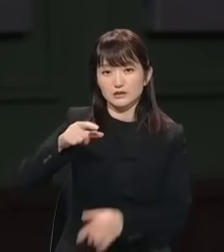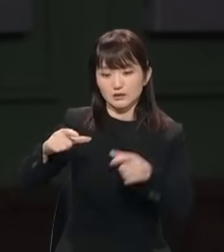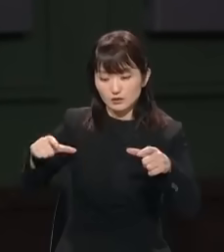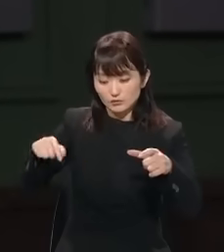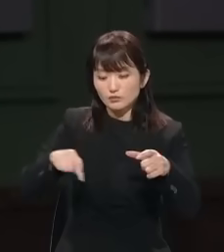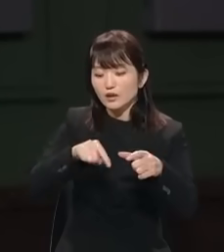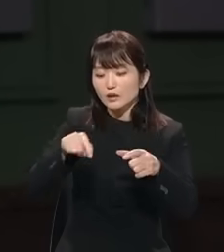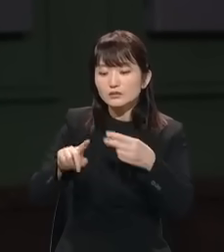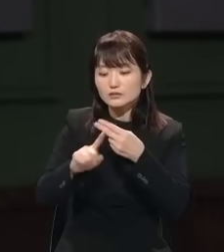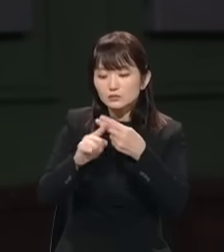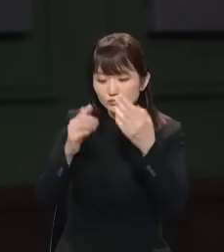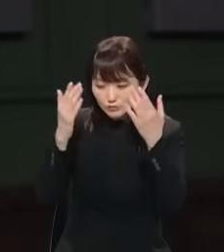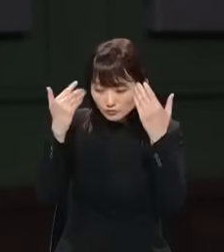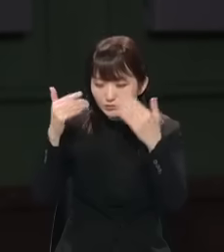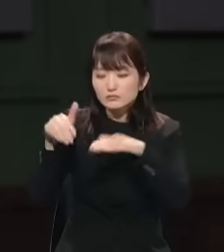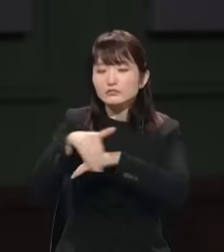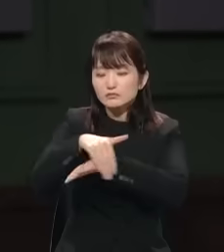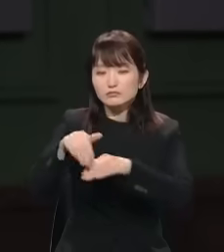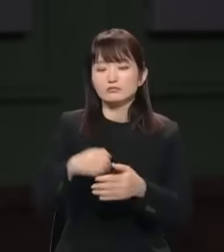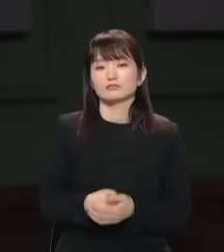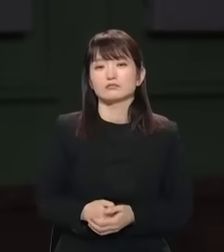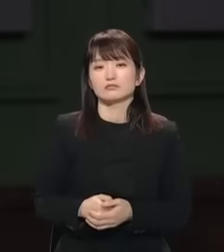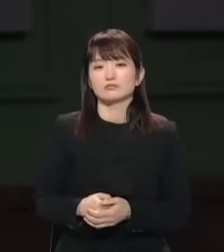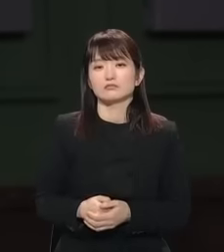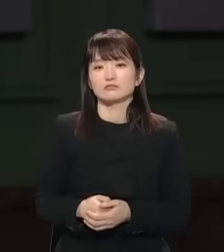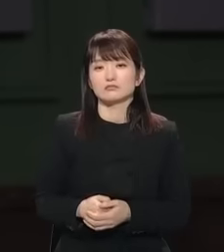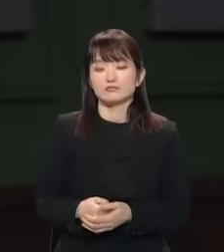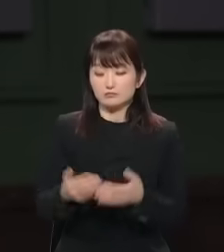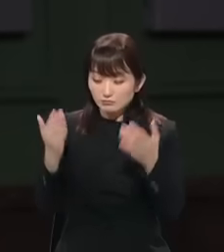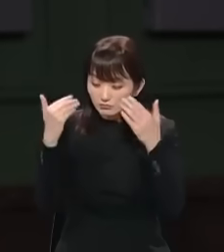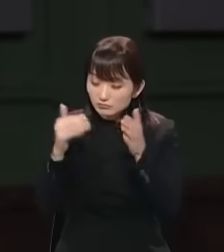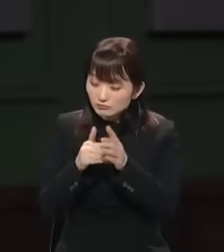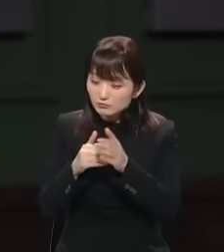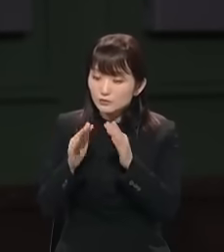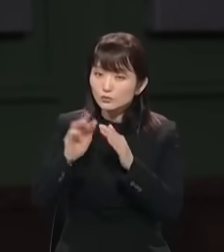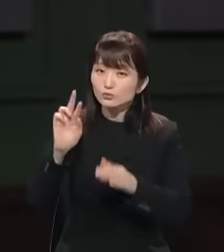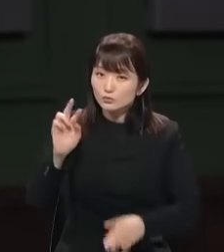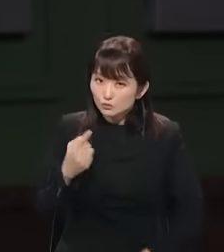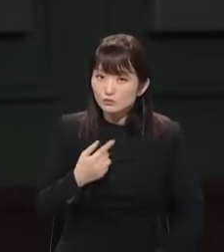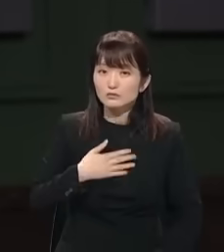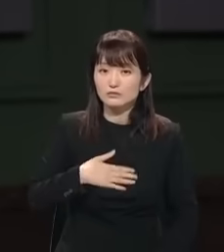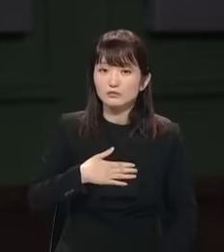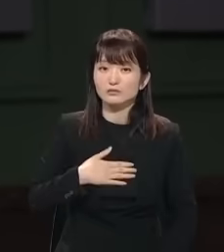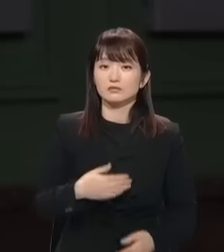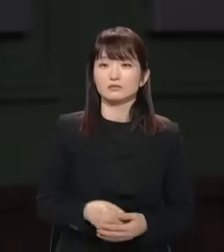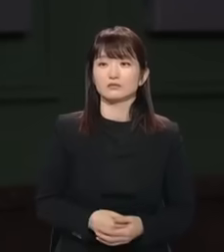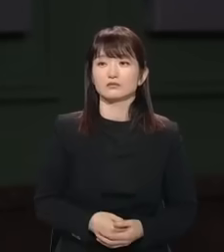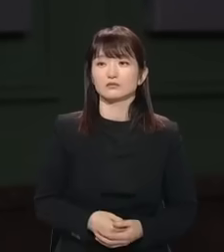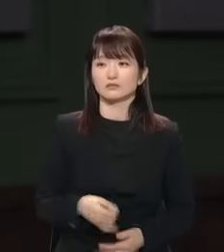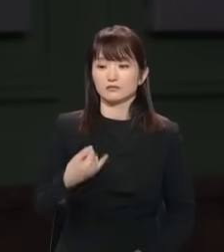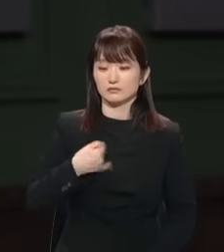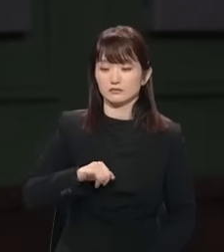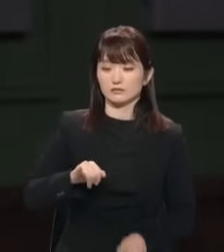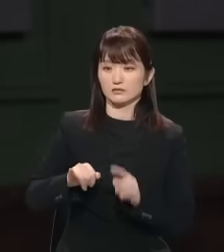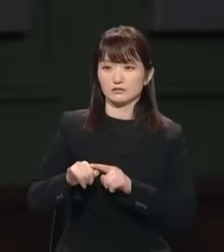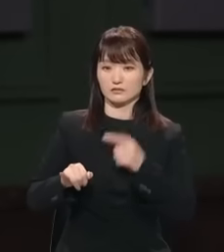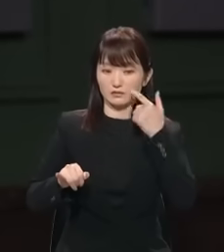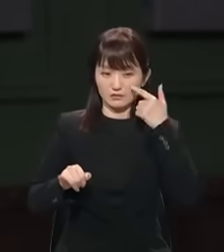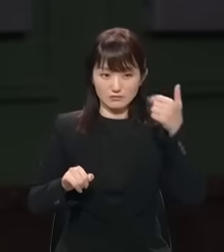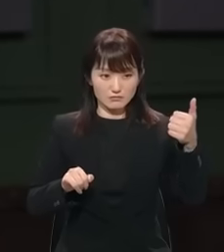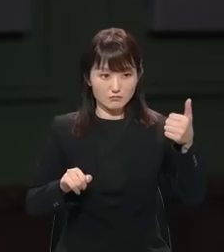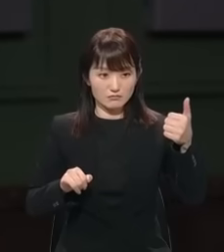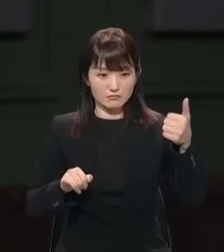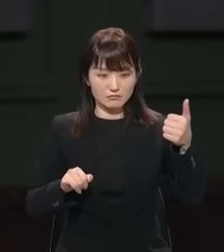있었고 이날도 뭐 여느 때처럼 학교 마치고 집으로 돌아온 줄 알았습니다 그런데 이날 따라이 딸이 제보자인 아버지에게